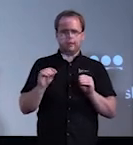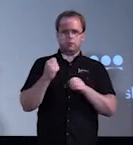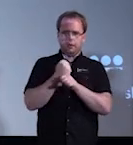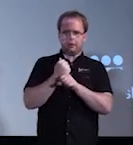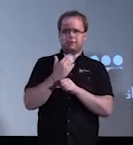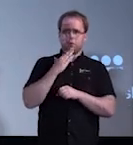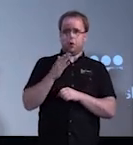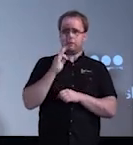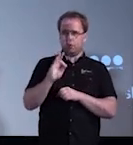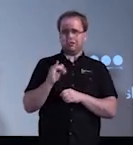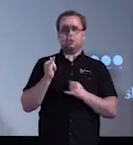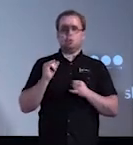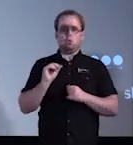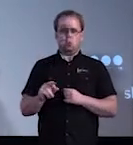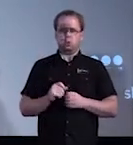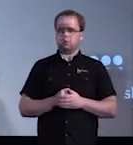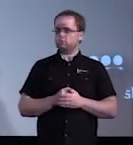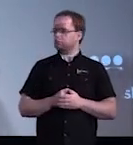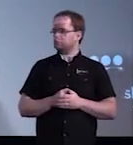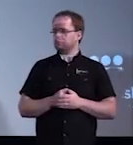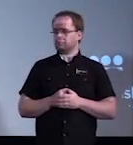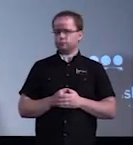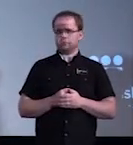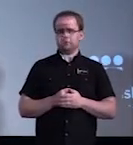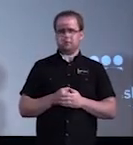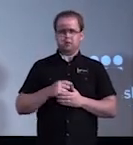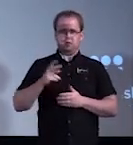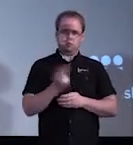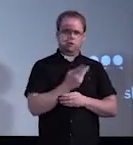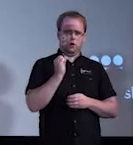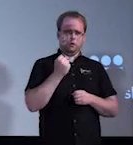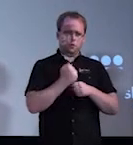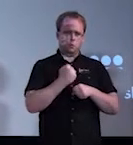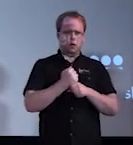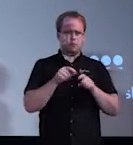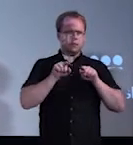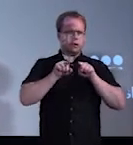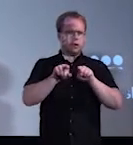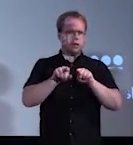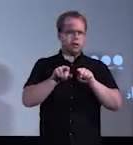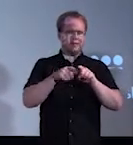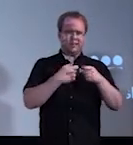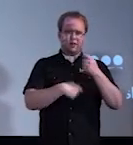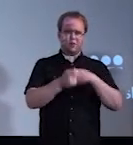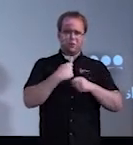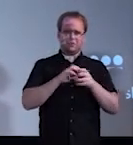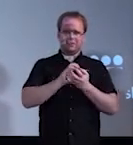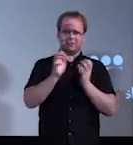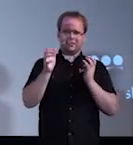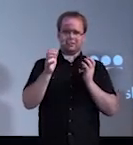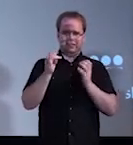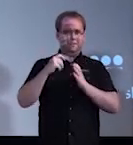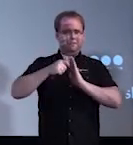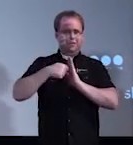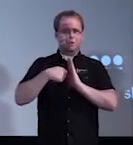januari, februari i år. Ni har ju tangerat det här båda två, eller i alla fall har Anna det, om den ekonomiska krisen i